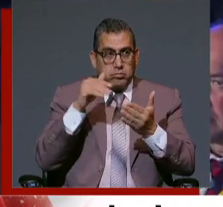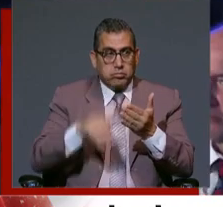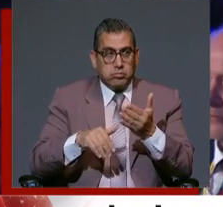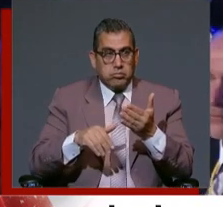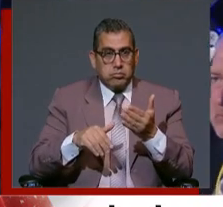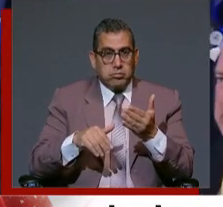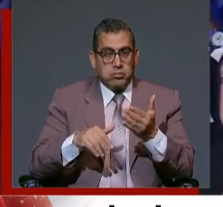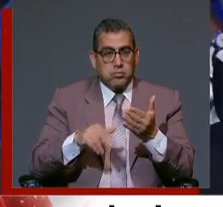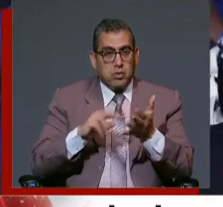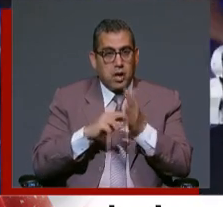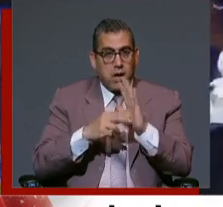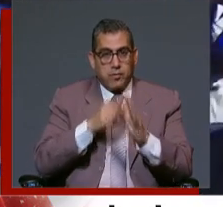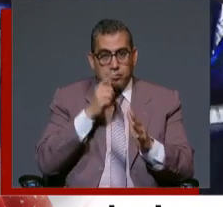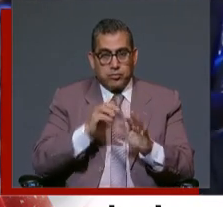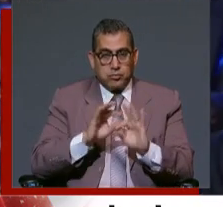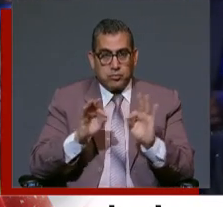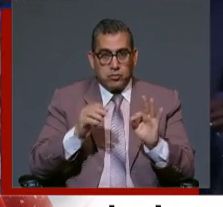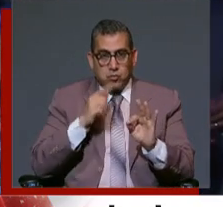الاستقامة